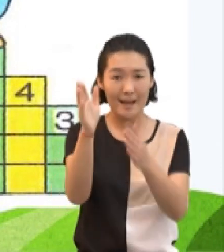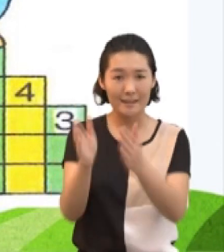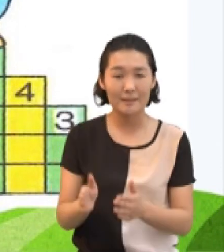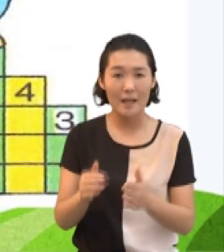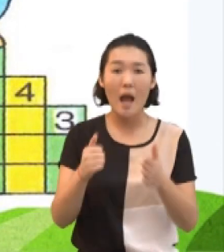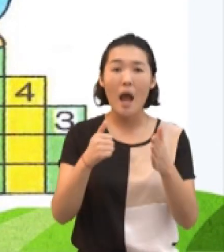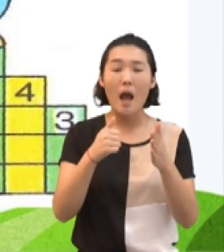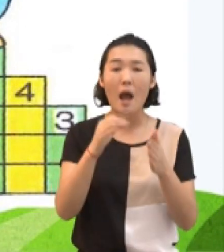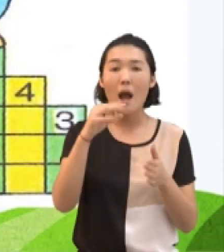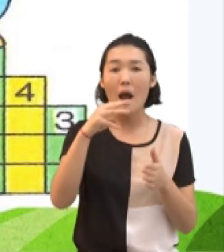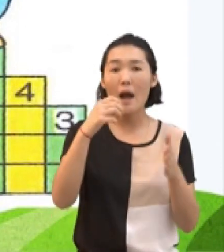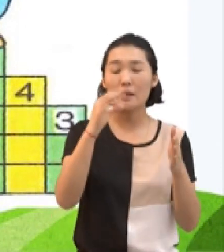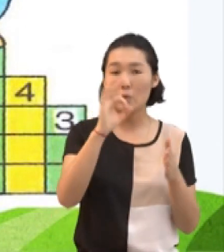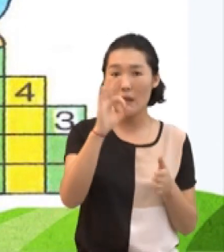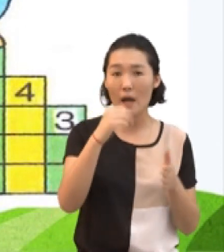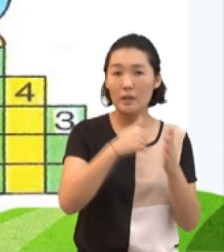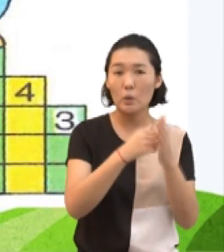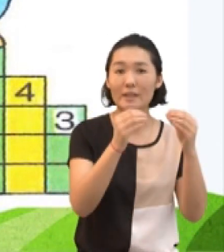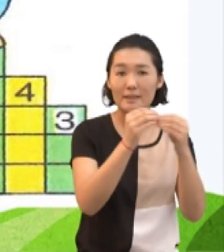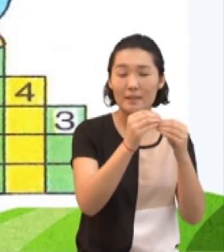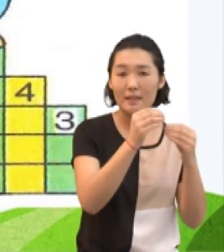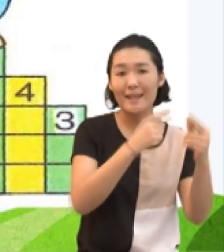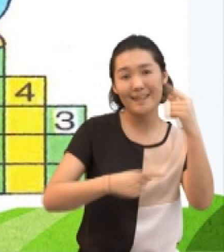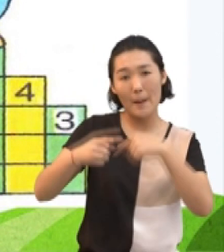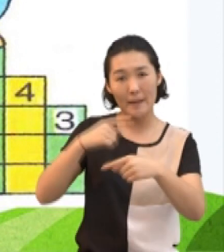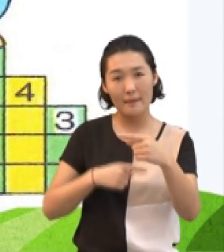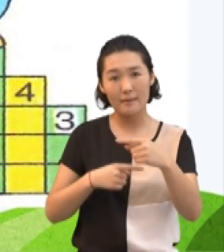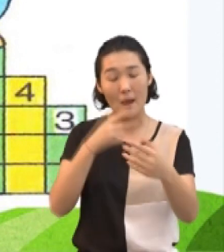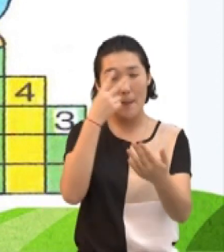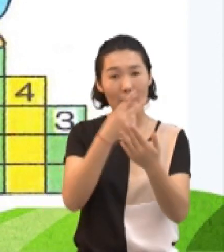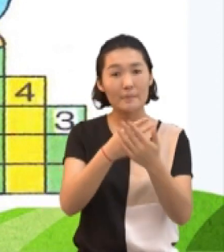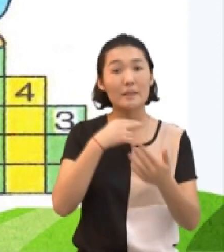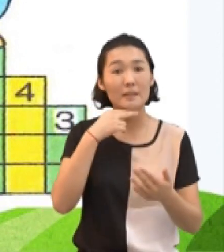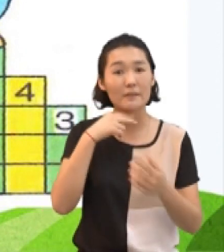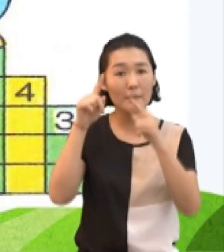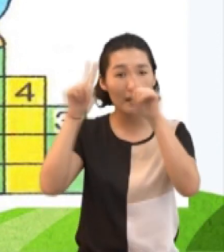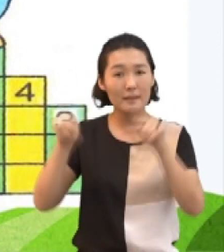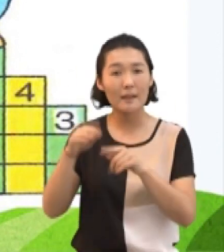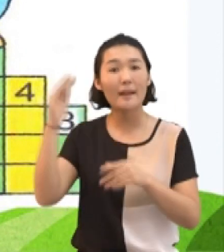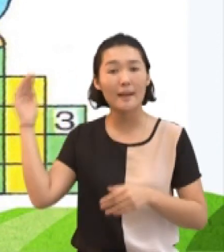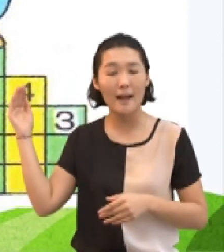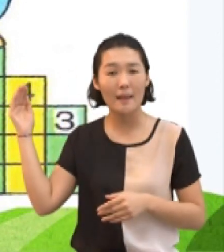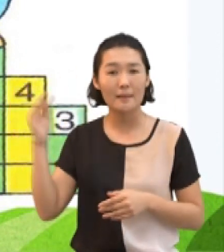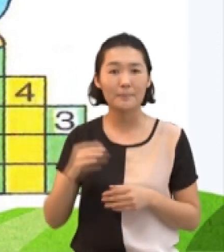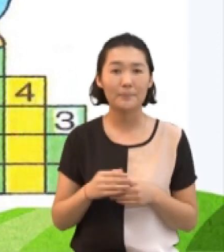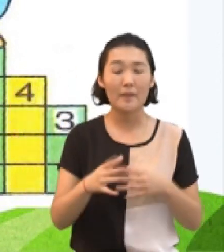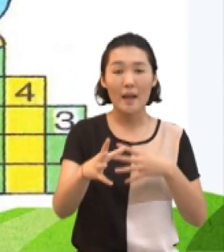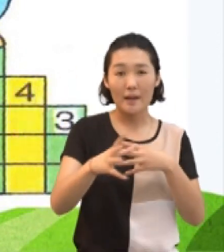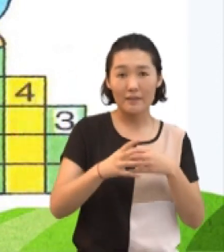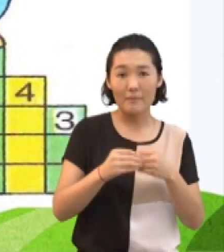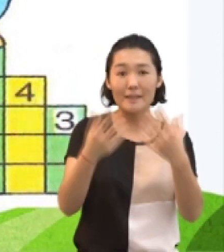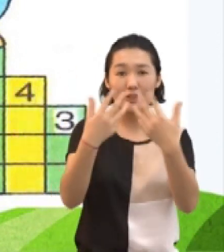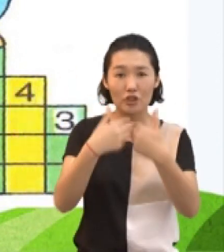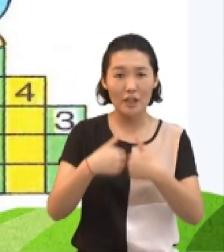0 до 10 и обратно. Посмотрите внимательно на экран. И вместе со